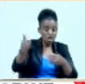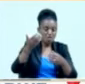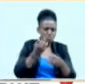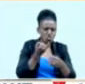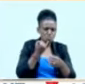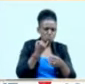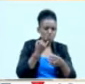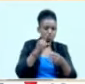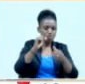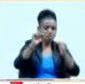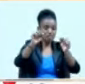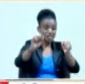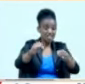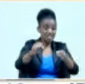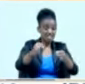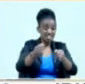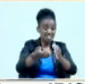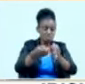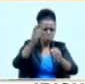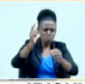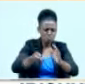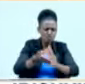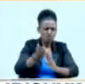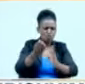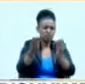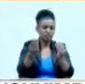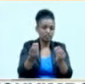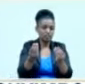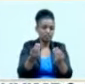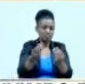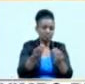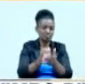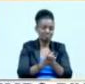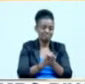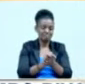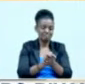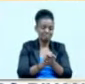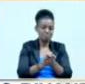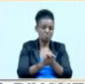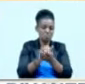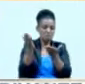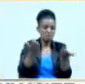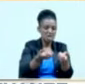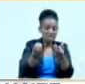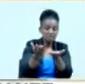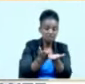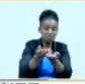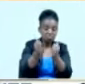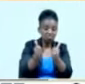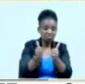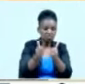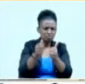n'umwana ugira uko uhita ubigenza kuhagera biratworohera tudateze. Barakwakira bakaguha serivisi neza